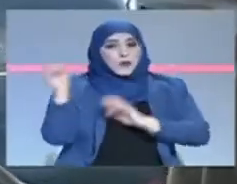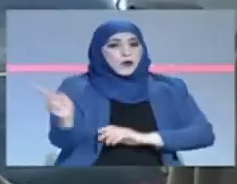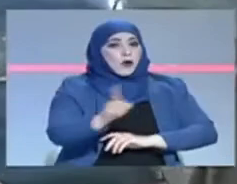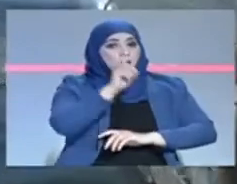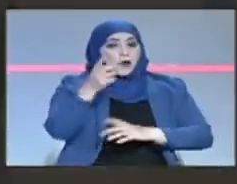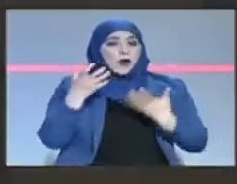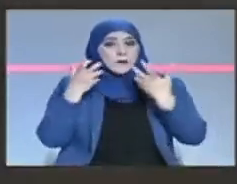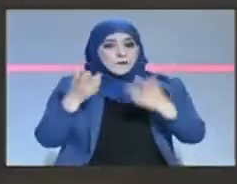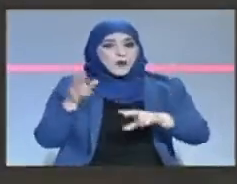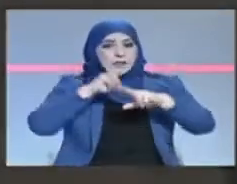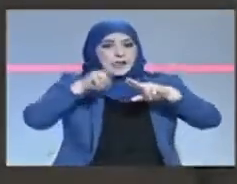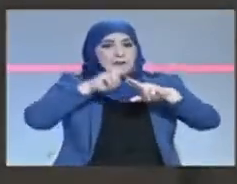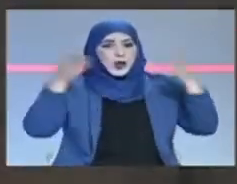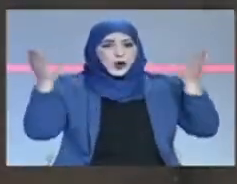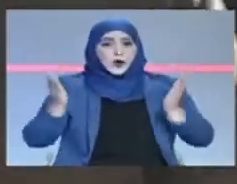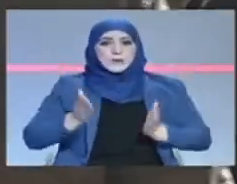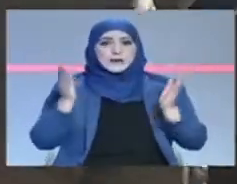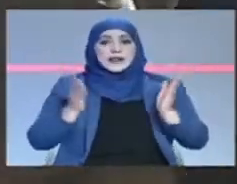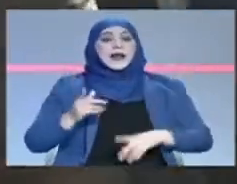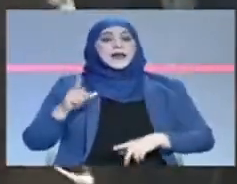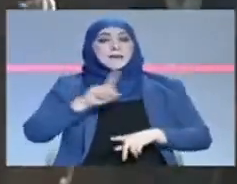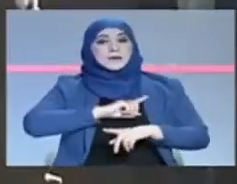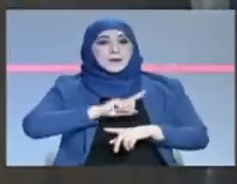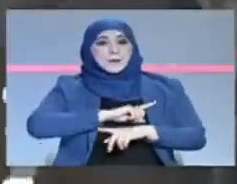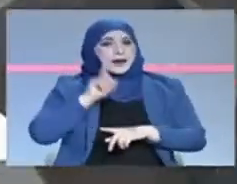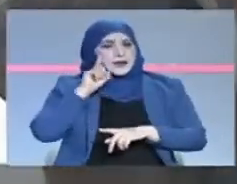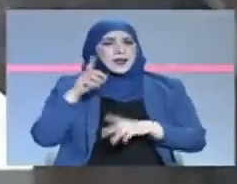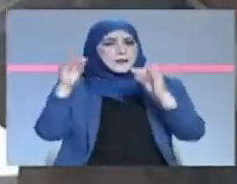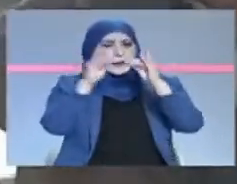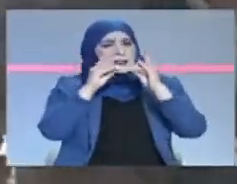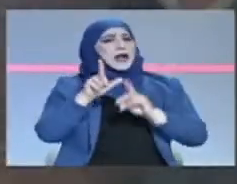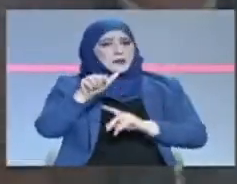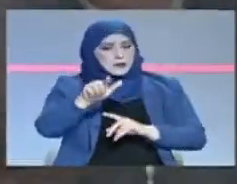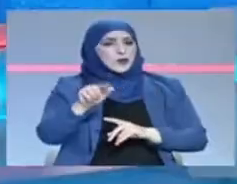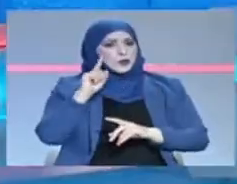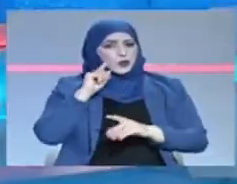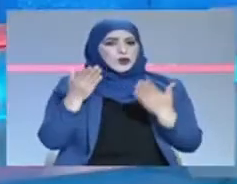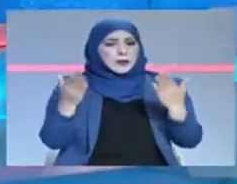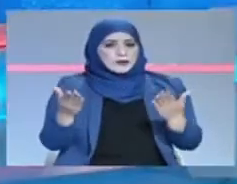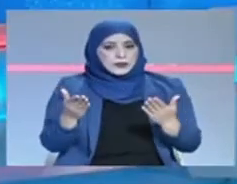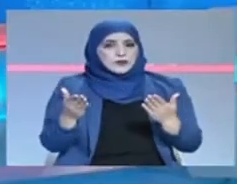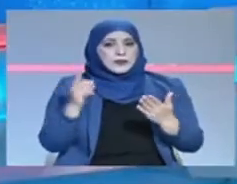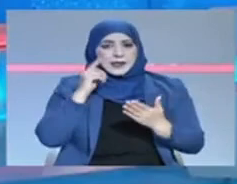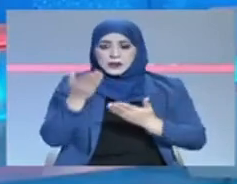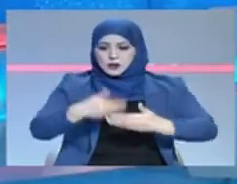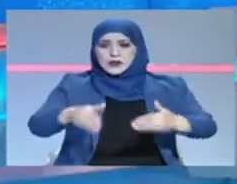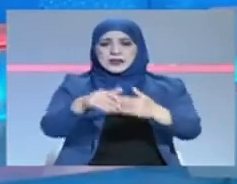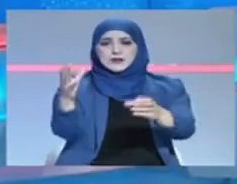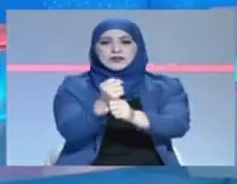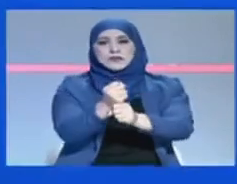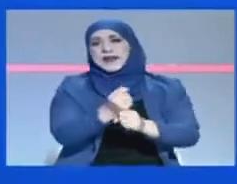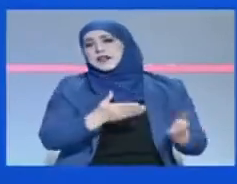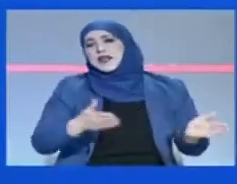المستشفى الجهوي بن قردان بالأسرة اللازمة حتى يبقى الوضع تحت